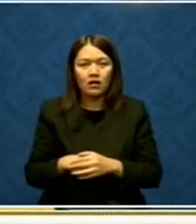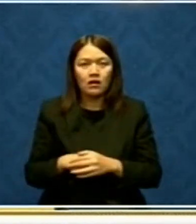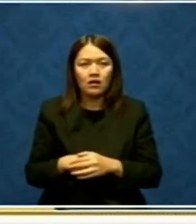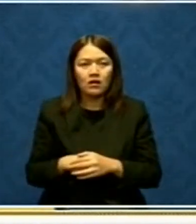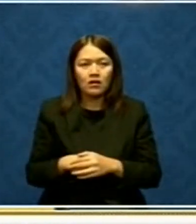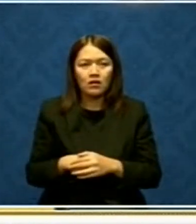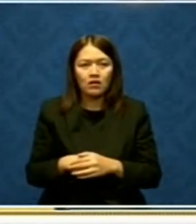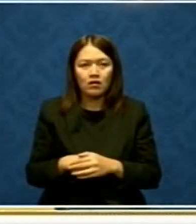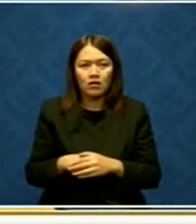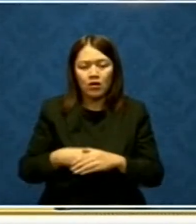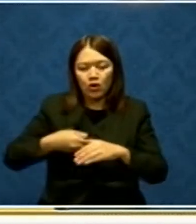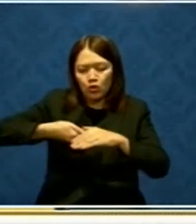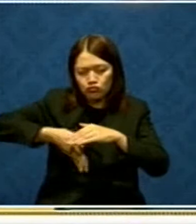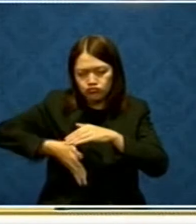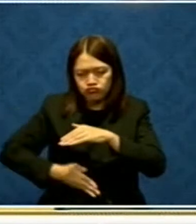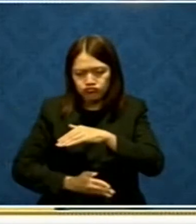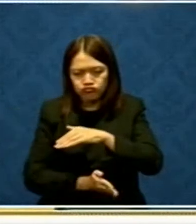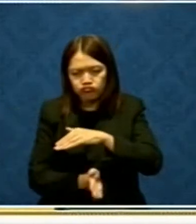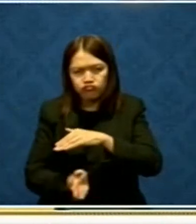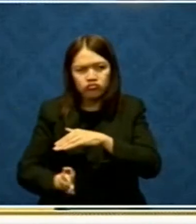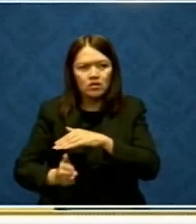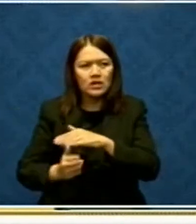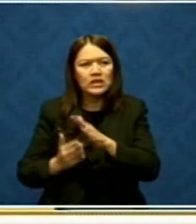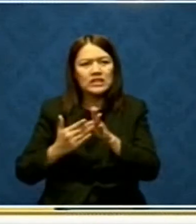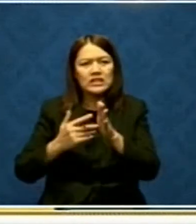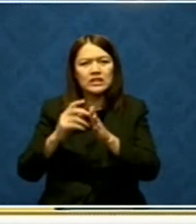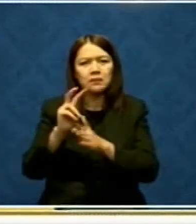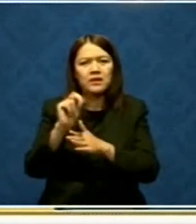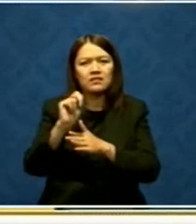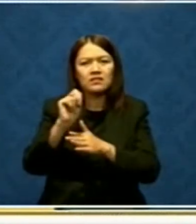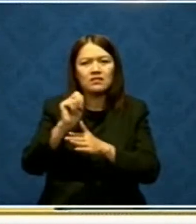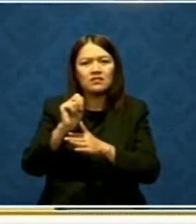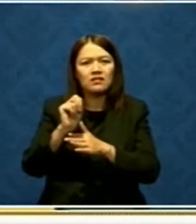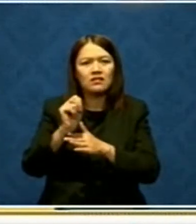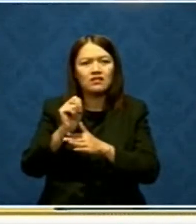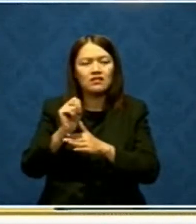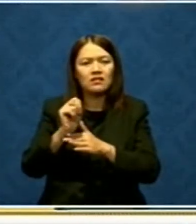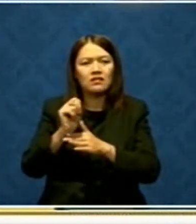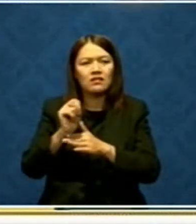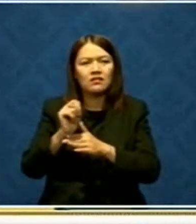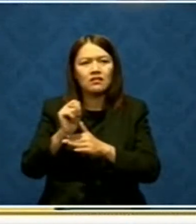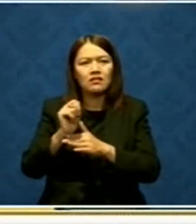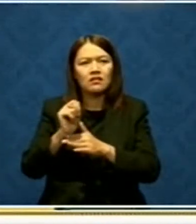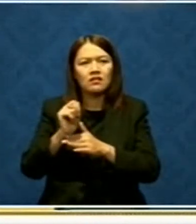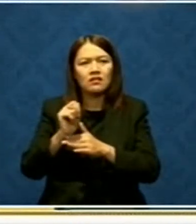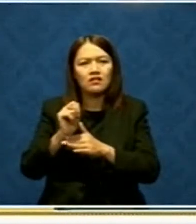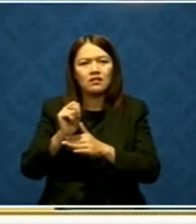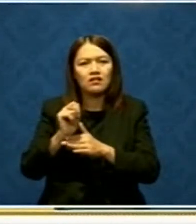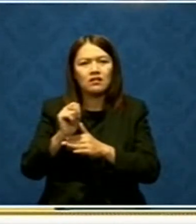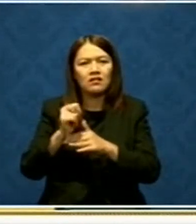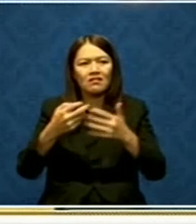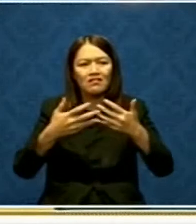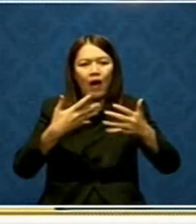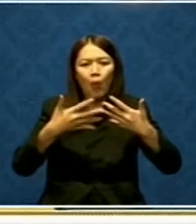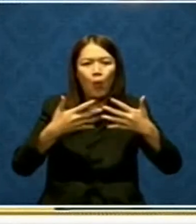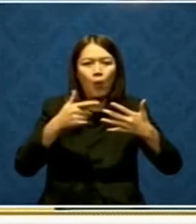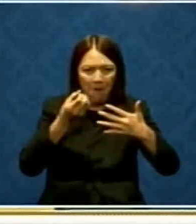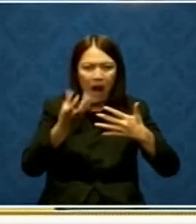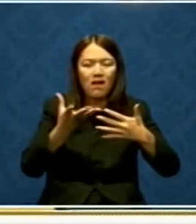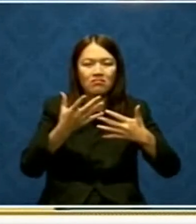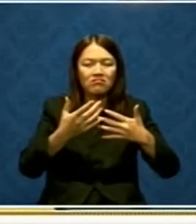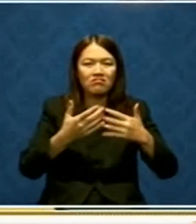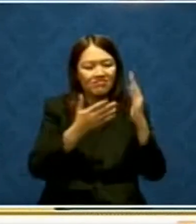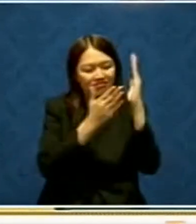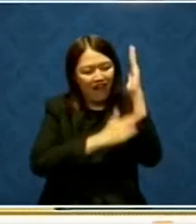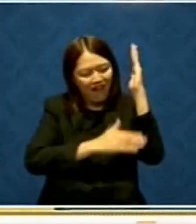ำนี้เนี่ยมันวิ่งได้เนี่ยแค่ตรงสีน้ำเงินครับอ่าวไทยเนี่ยคือบริเวณสีเทาทั้งหมด